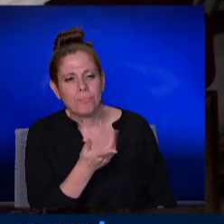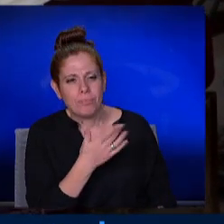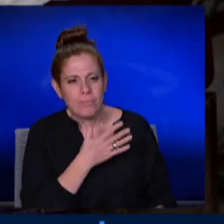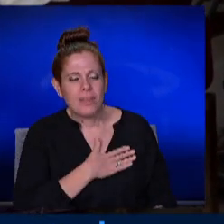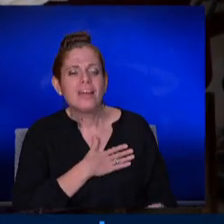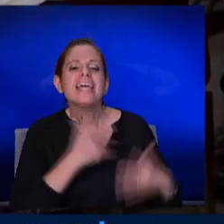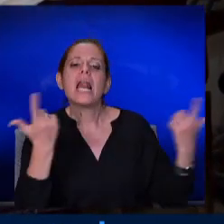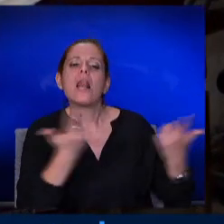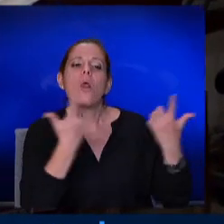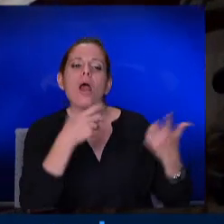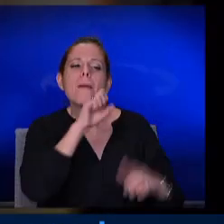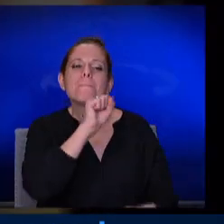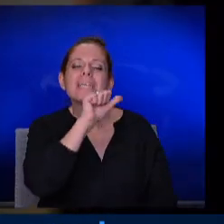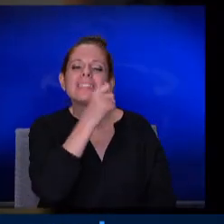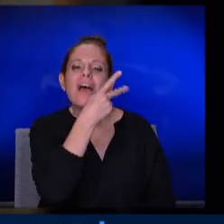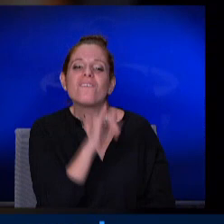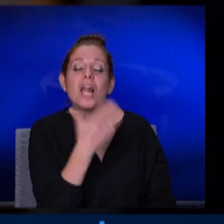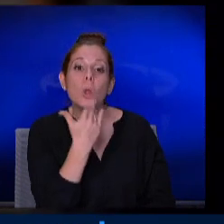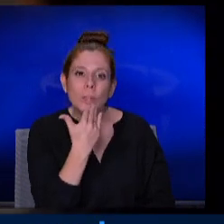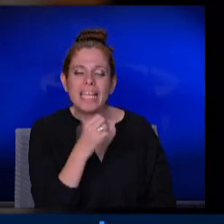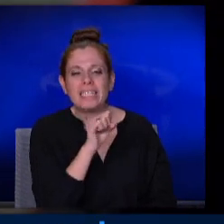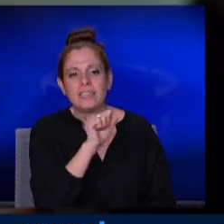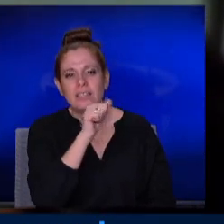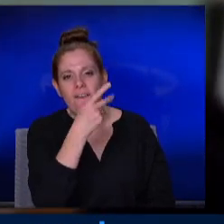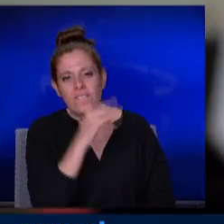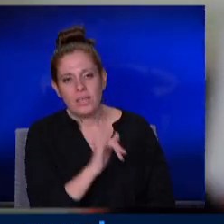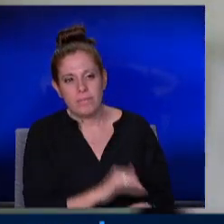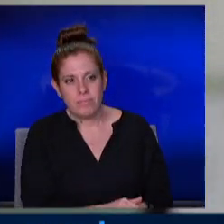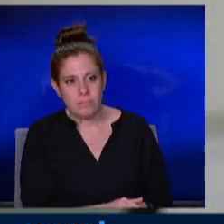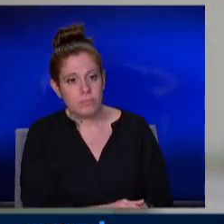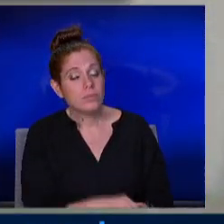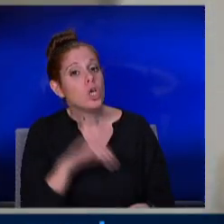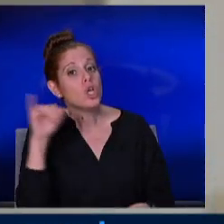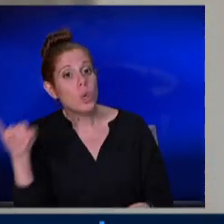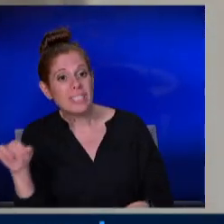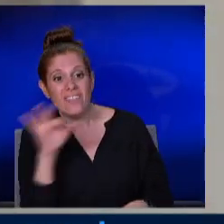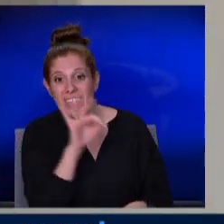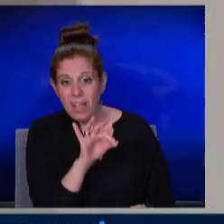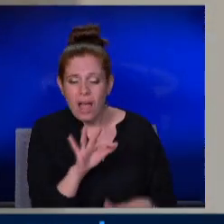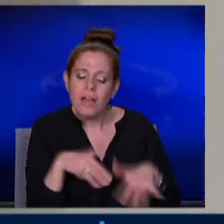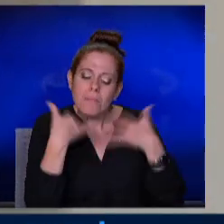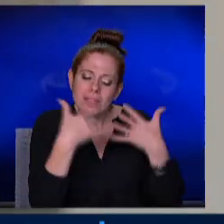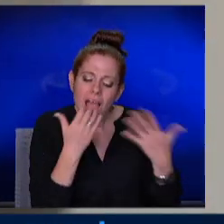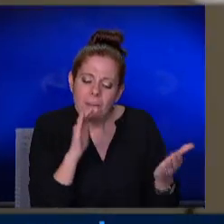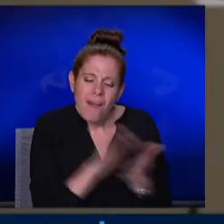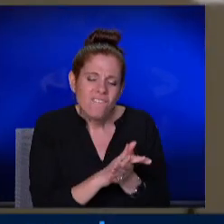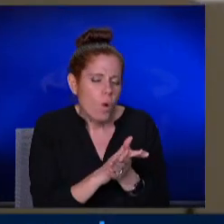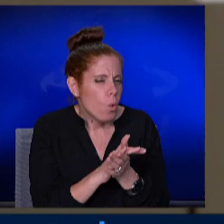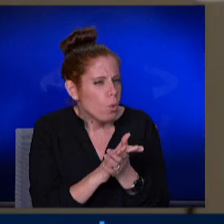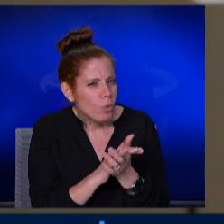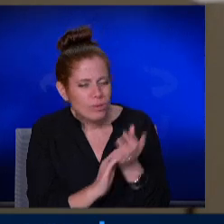אספי ליהוד אספי פי אספי. יוסי וטהר מתארים חברות יוצאת דופן בין